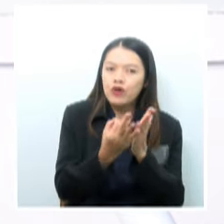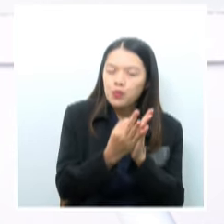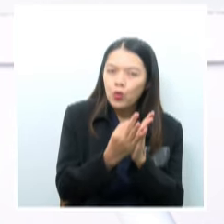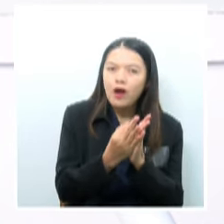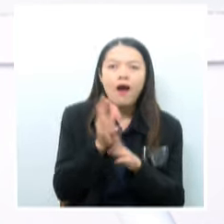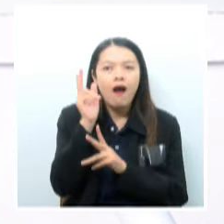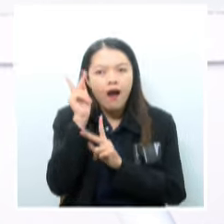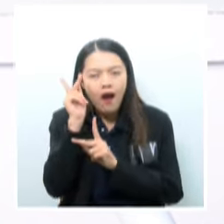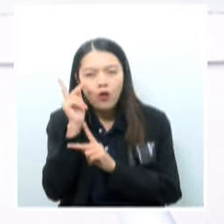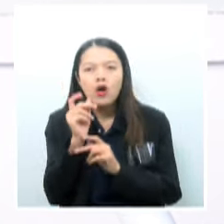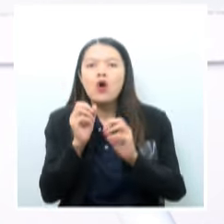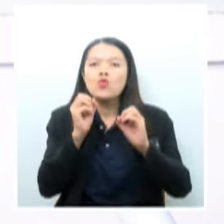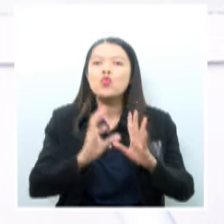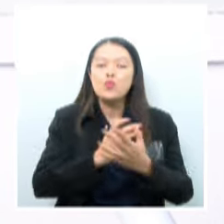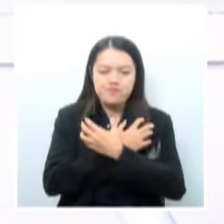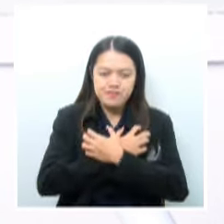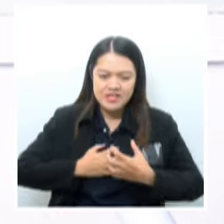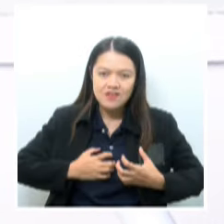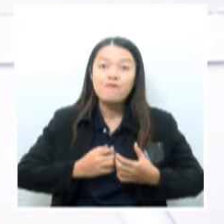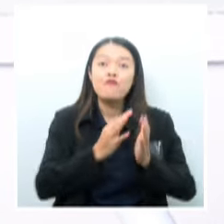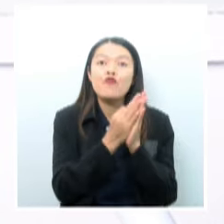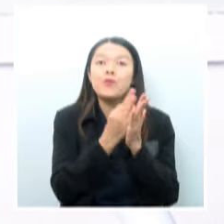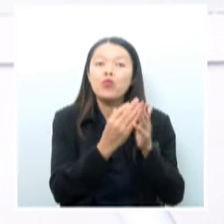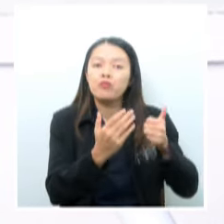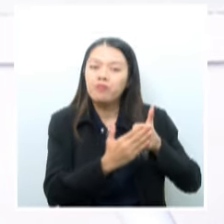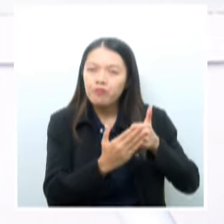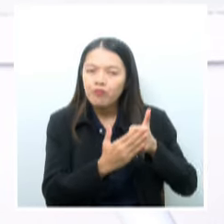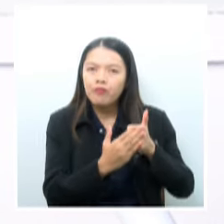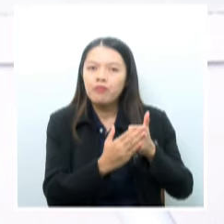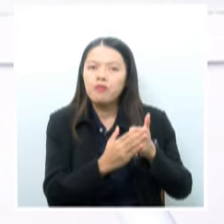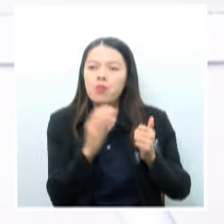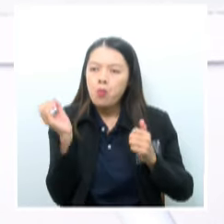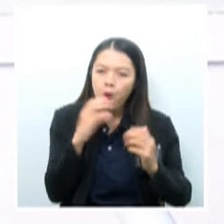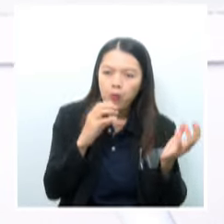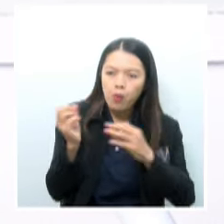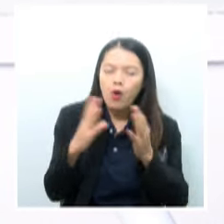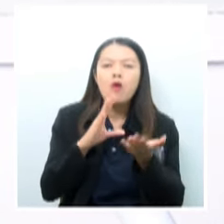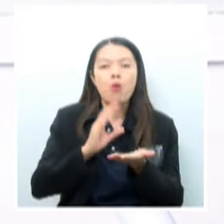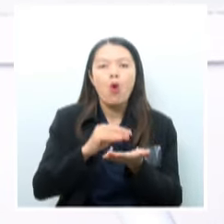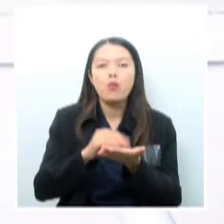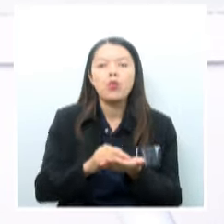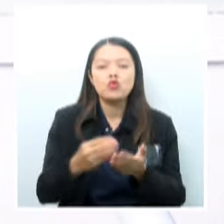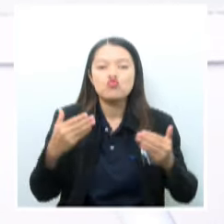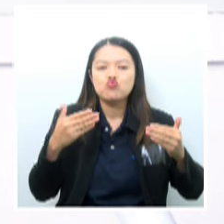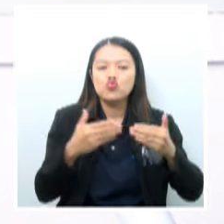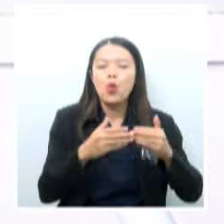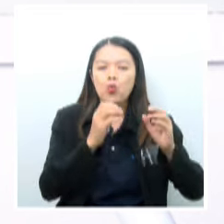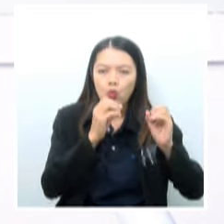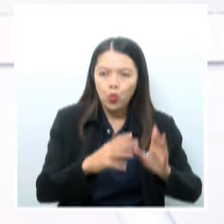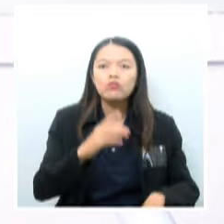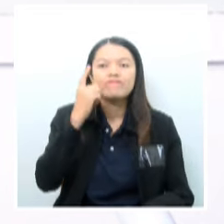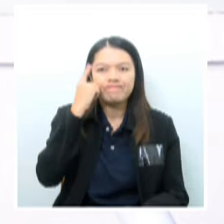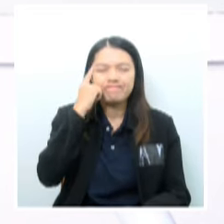วแล้วก็เพจครูหมีด้วยเพื่อเป็นการสื่อสารแบบ2ทางแล้วก็รับรองเขาว่าข้อมูลเนี่ยส่งตรงถึงครูอย่างแน่นอน